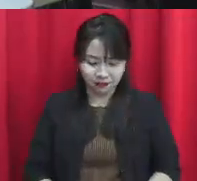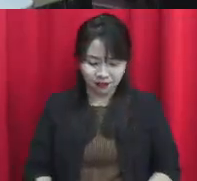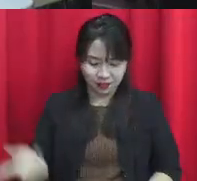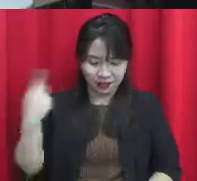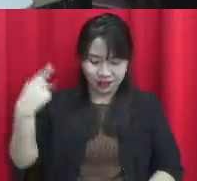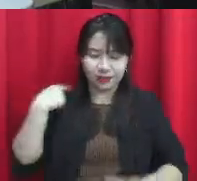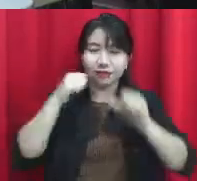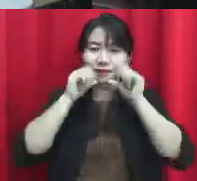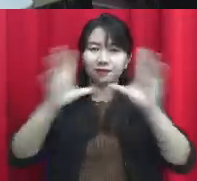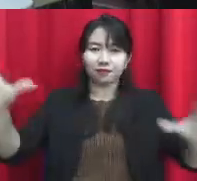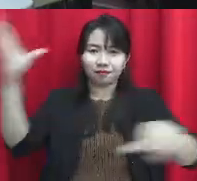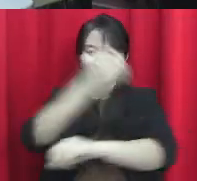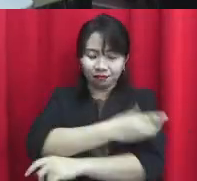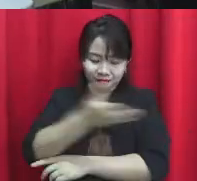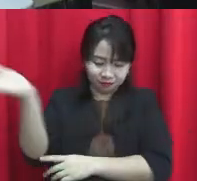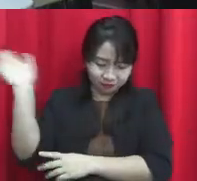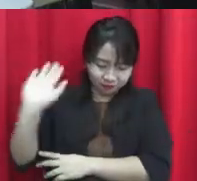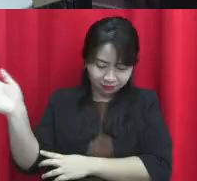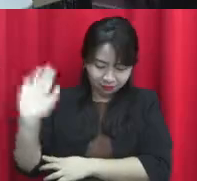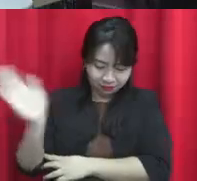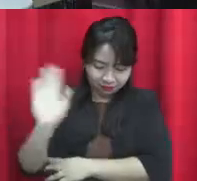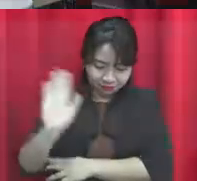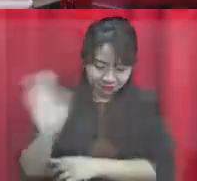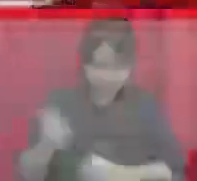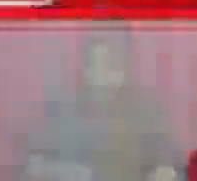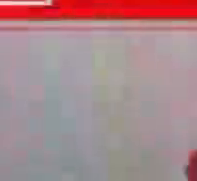blessed R Friday afternoon